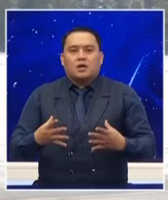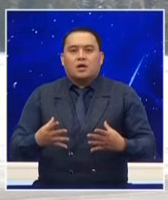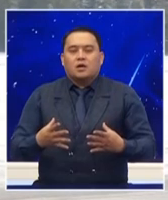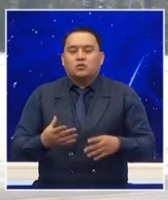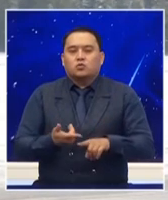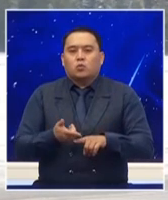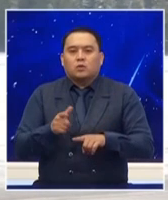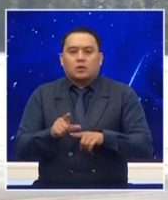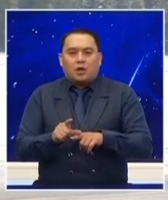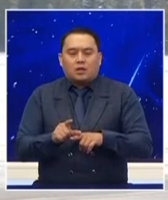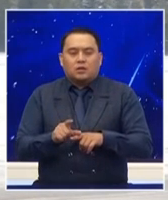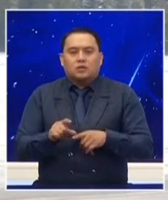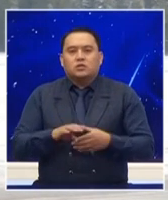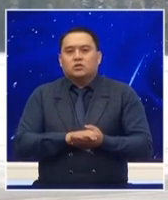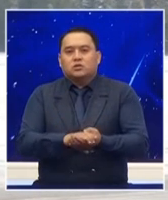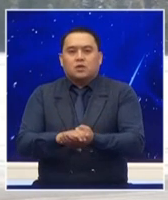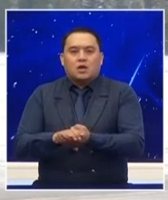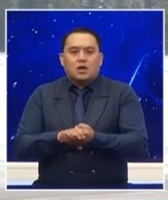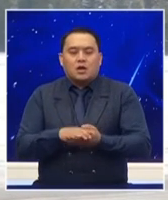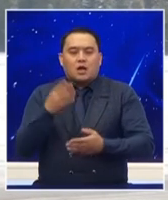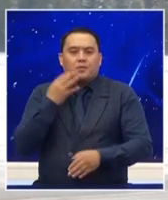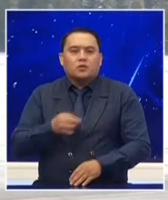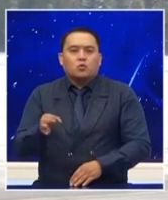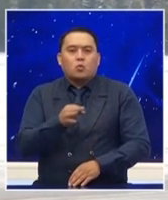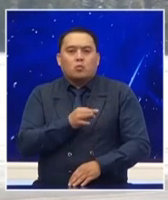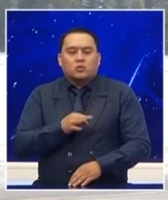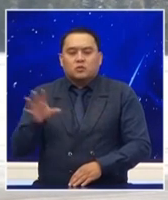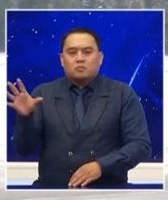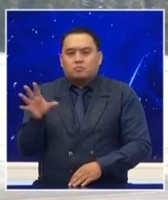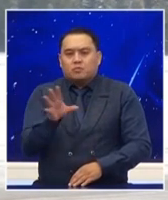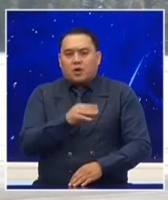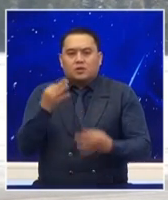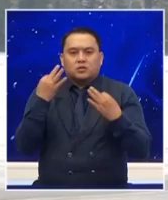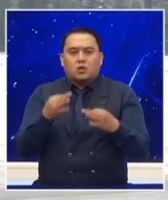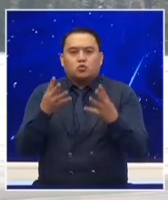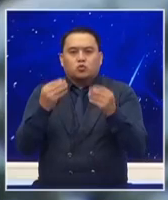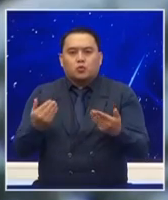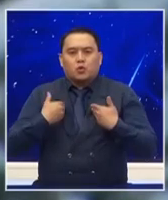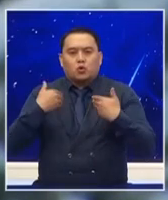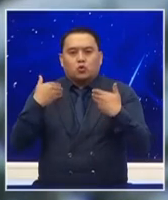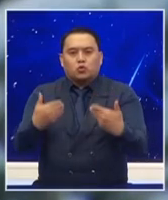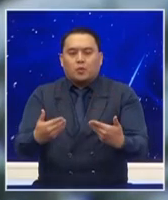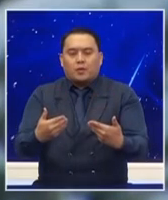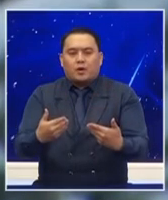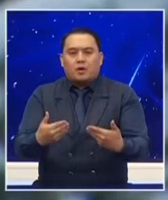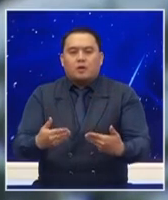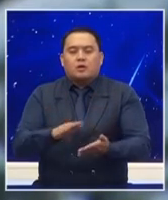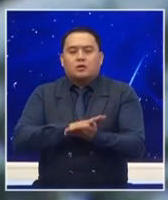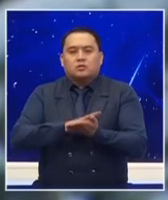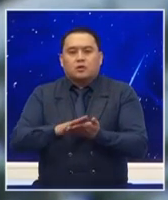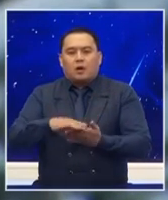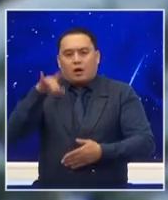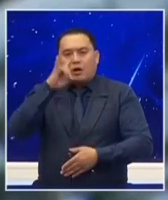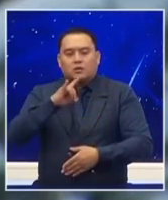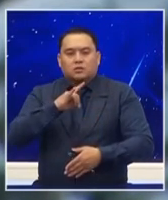Сондықтан жерлестерімді, жетісулықтарды шын жүрегіммен, тәуелсіздік күнімен құттықтаймын. Аспанымыз айлы болсын,